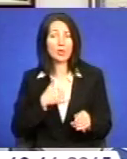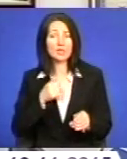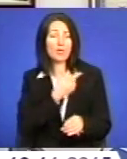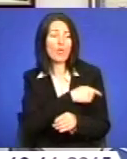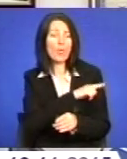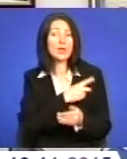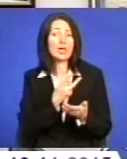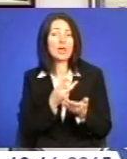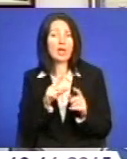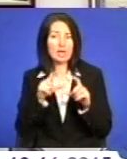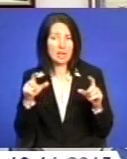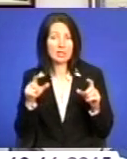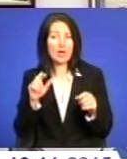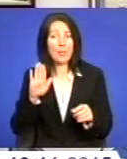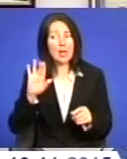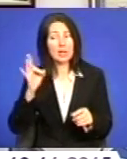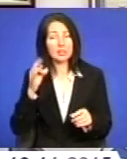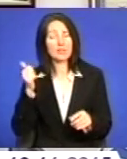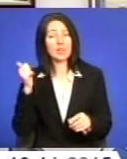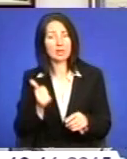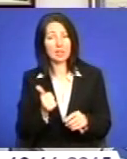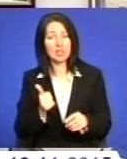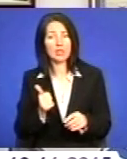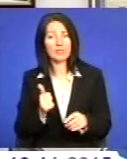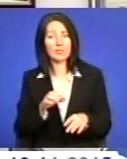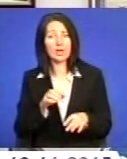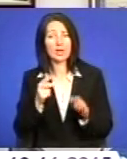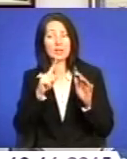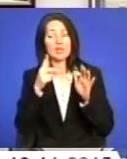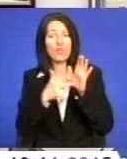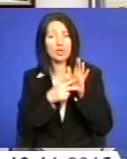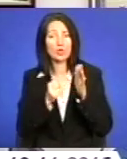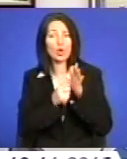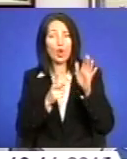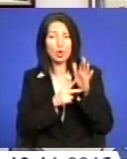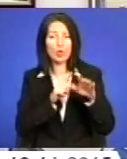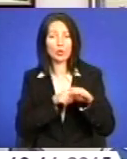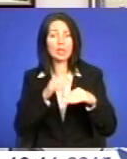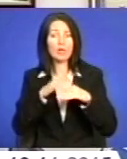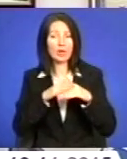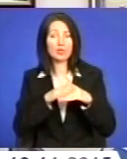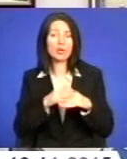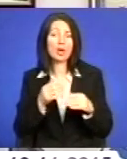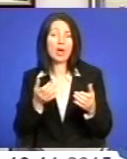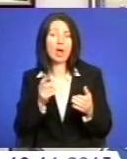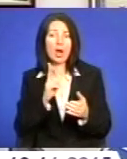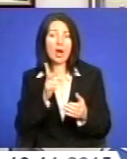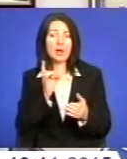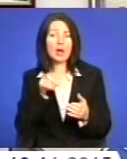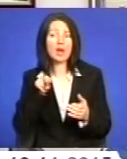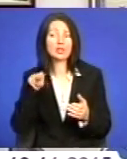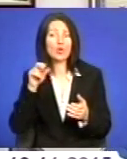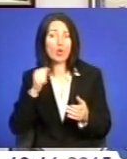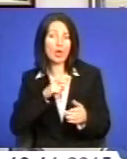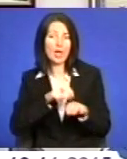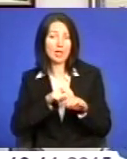поліклініці 5 разів на тиждень ведуть з 8 до 7 години вечора кардіологи прийом.